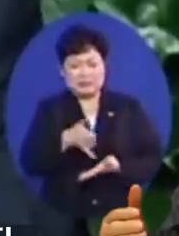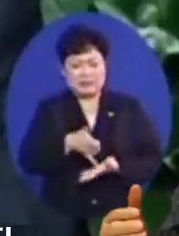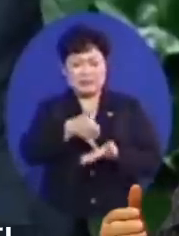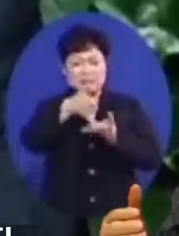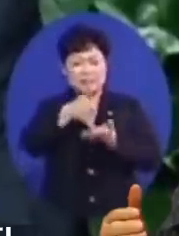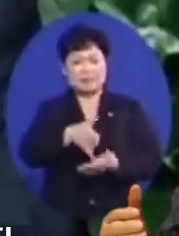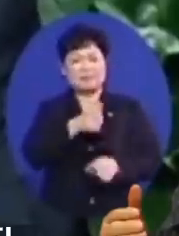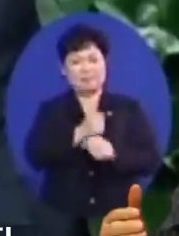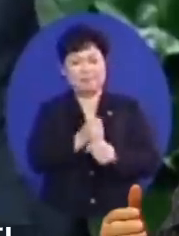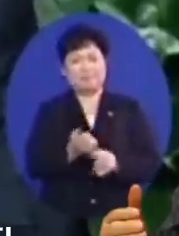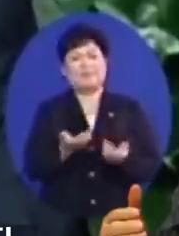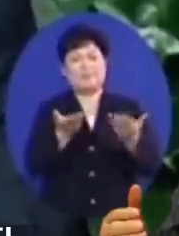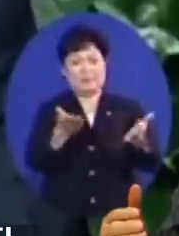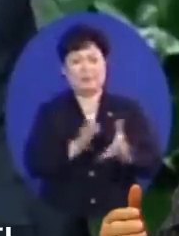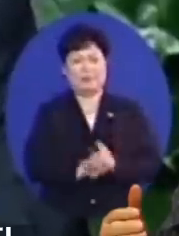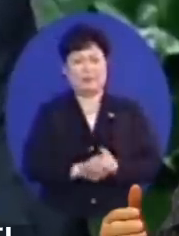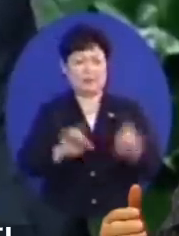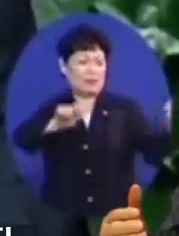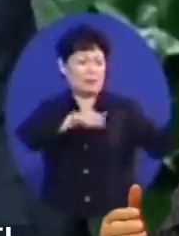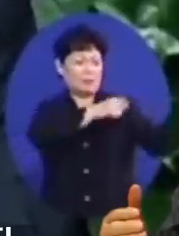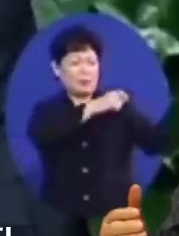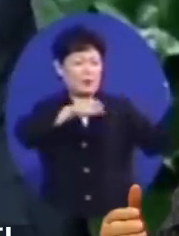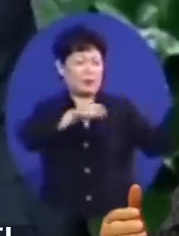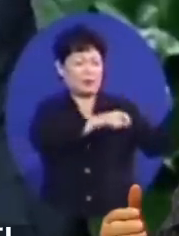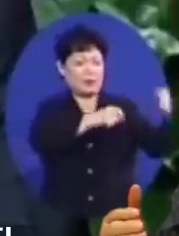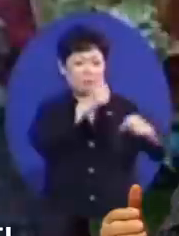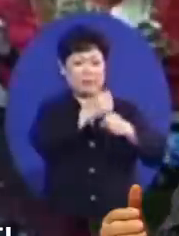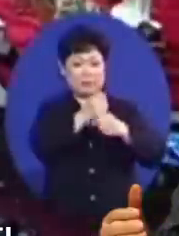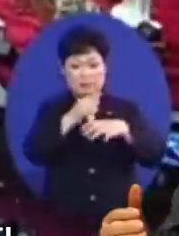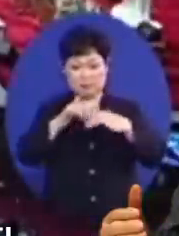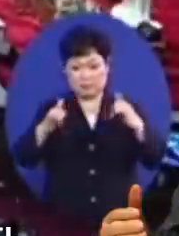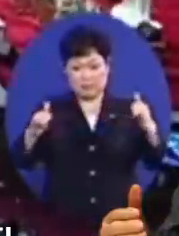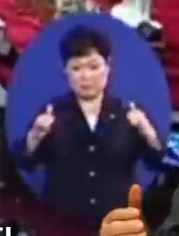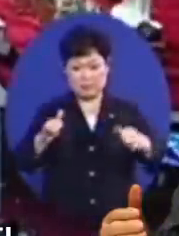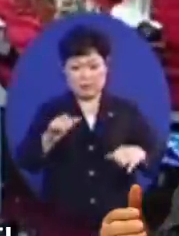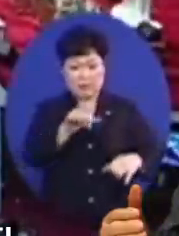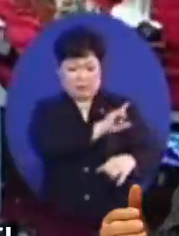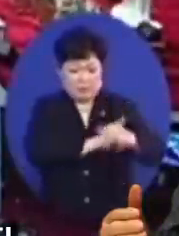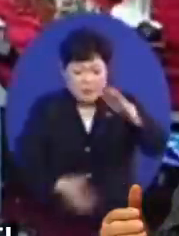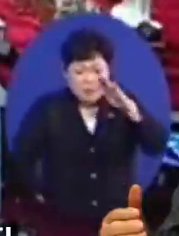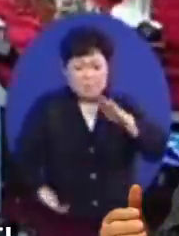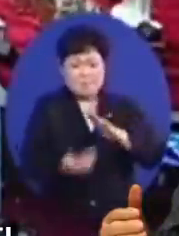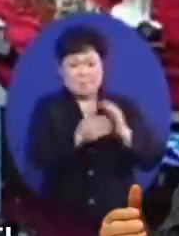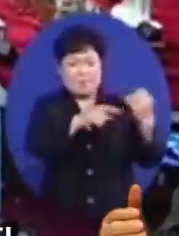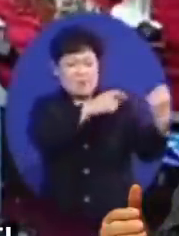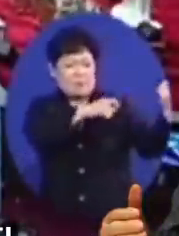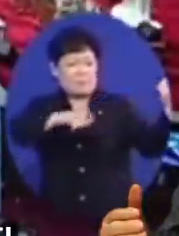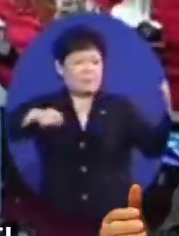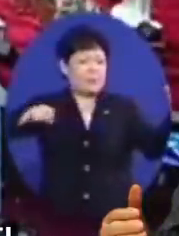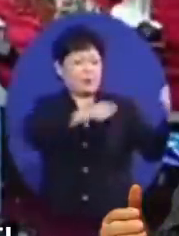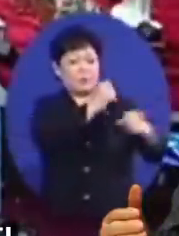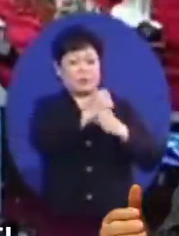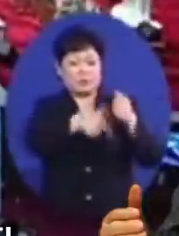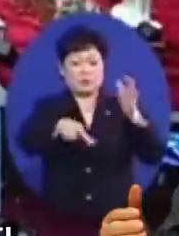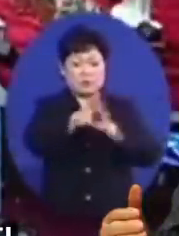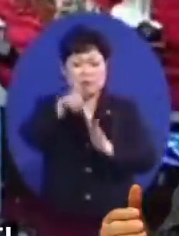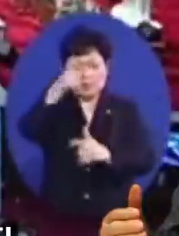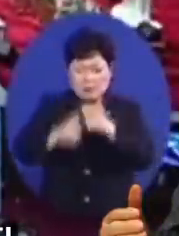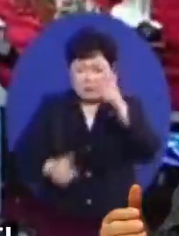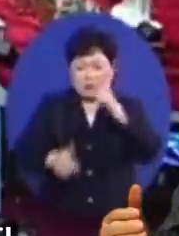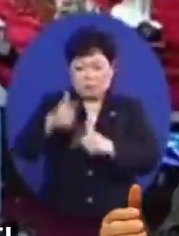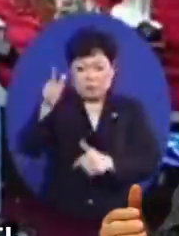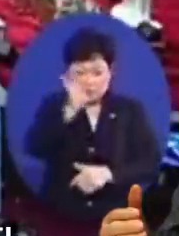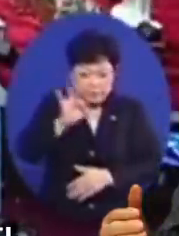만들어주는 것입니다. 바이올린을 만드는 한 장인이 최상의 바이올린을 만들기 위해 질 좋은 나무를 구하려고 총력을